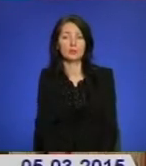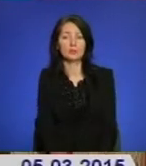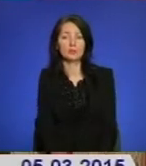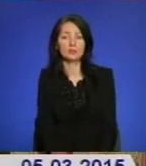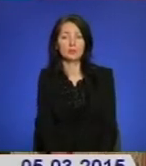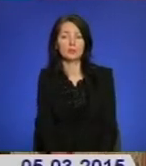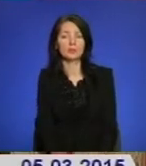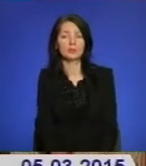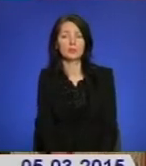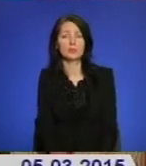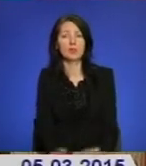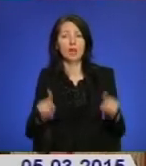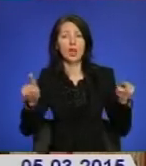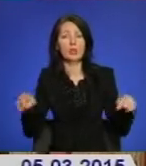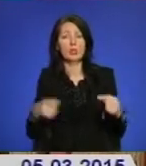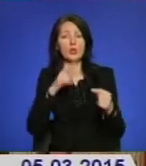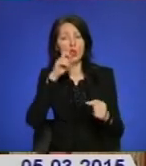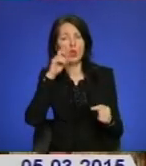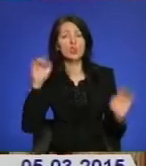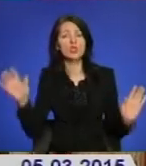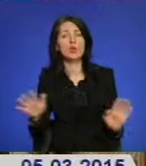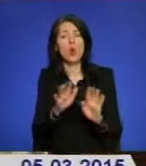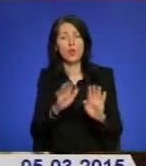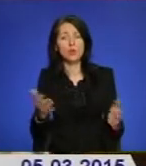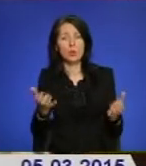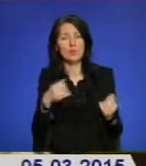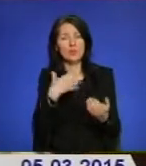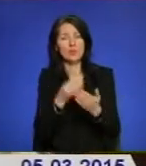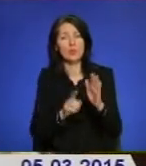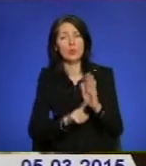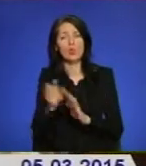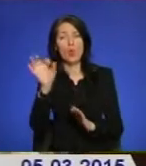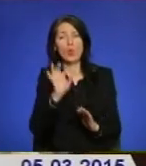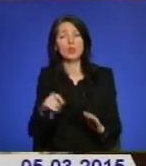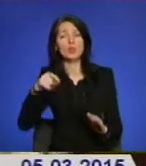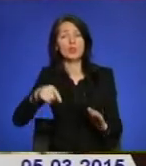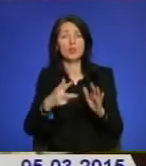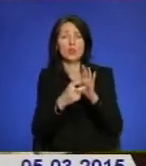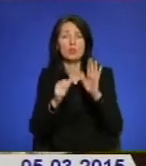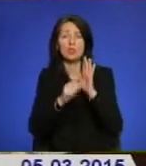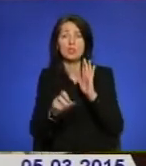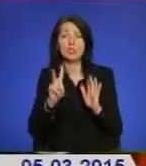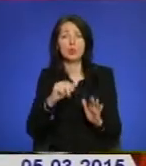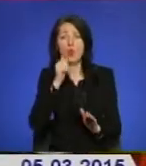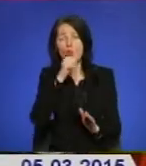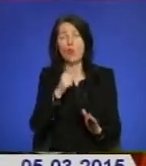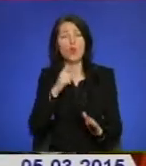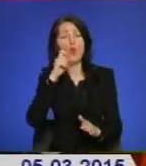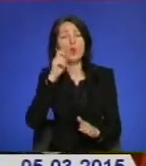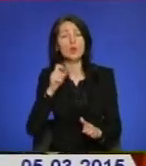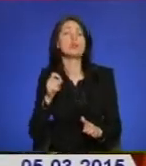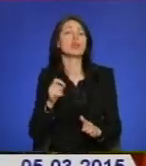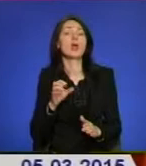сла створення Українського Гімну бере свій початок з осені 1862 року український